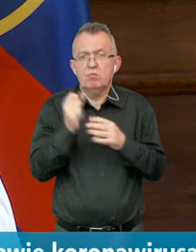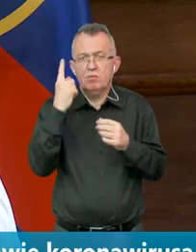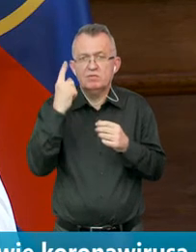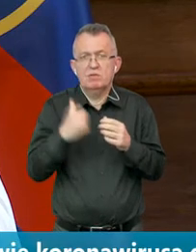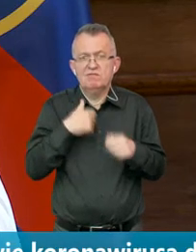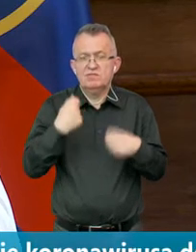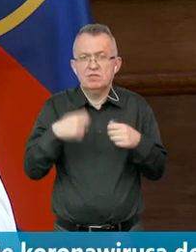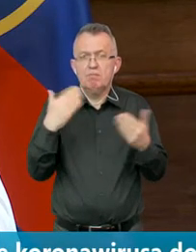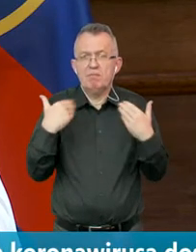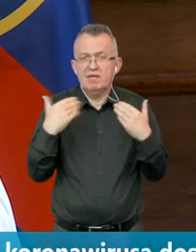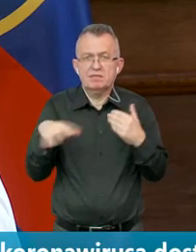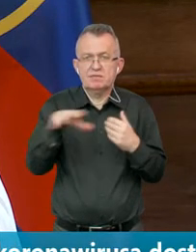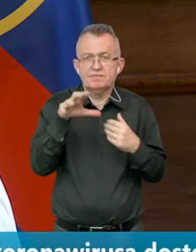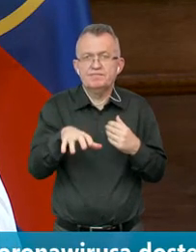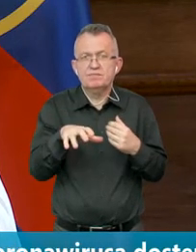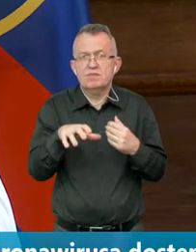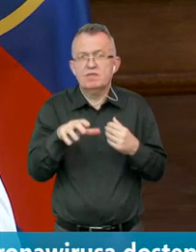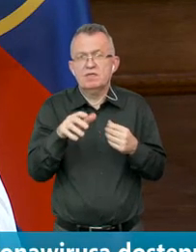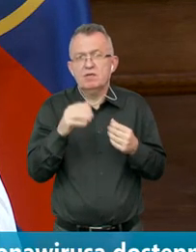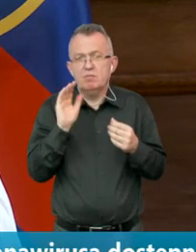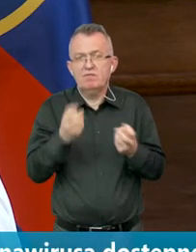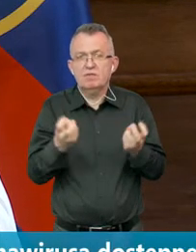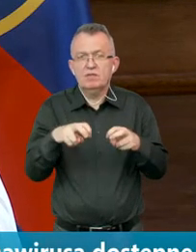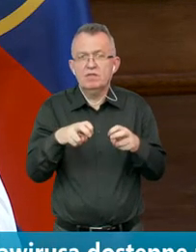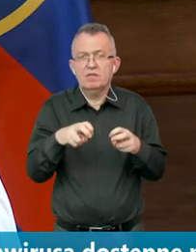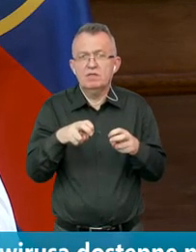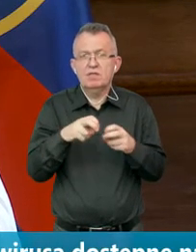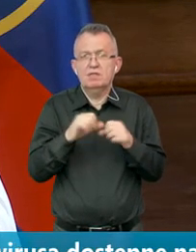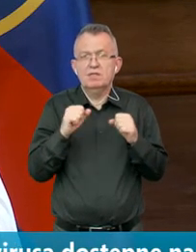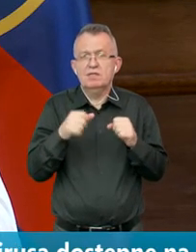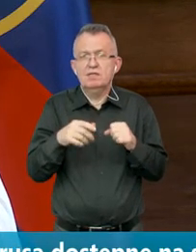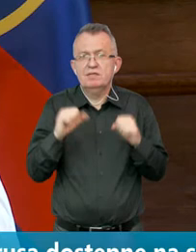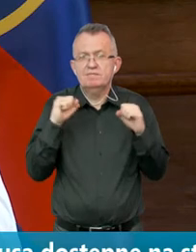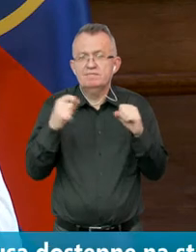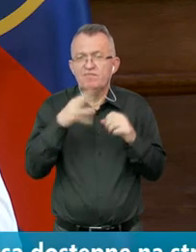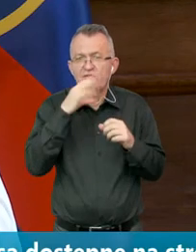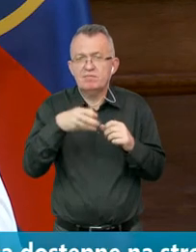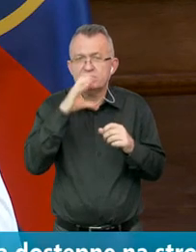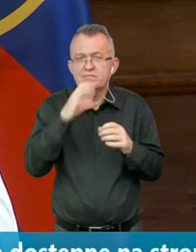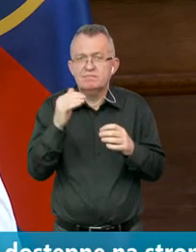by w szczecińskich parkach, skwerach powstały lokalne mini tężnie? Ciekawy pomysł.